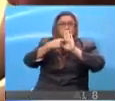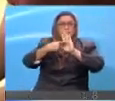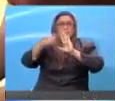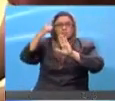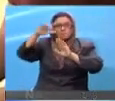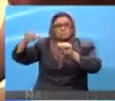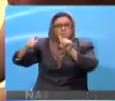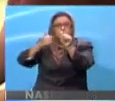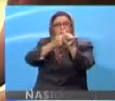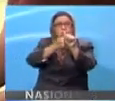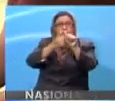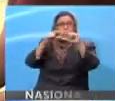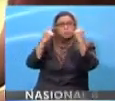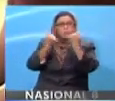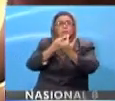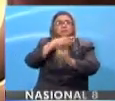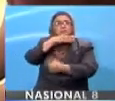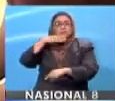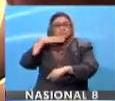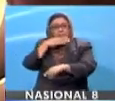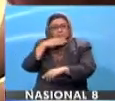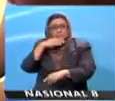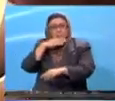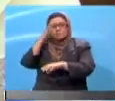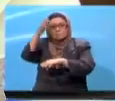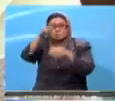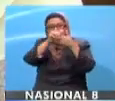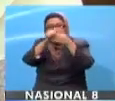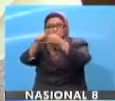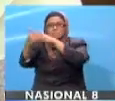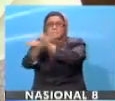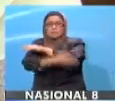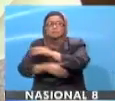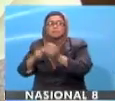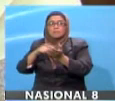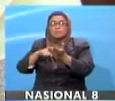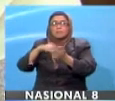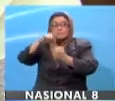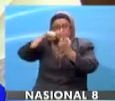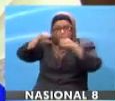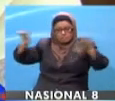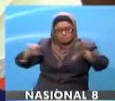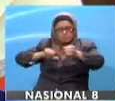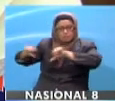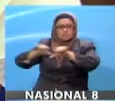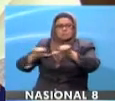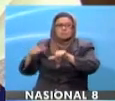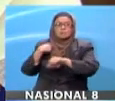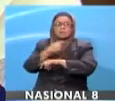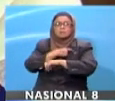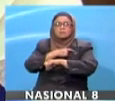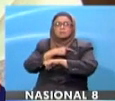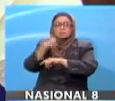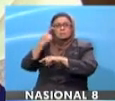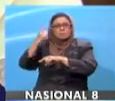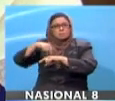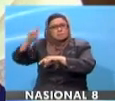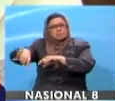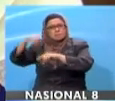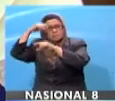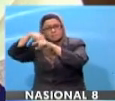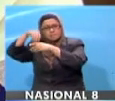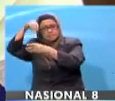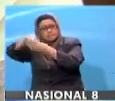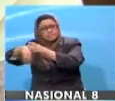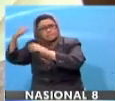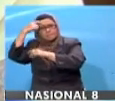golongan muda yang bakal memimpin negara ini. Bila buat aktiviti itu, we always have our students in mind. Maknanya bila kita